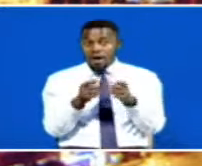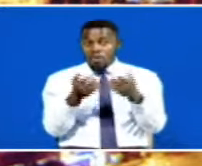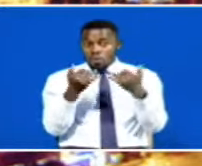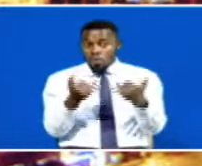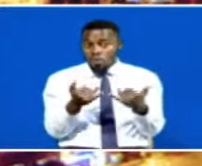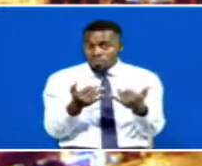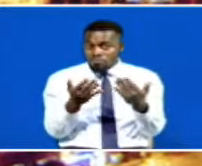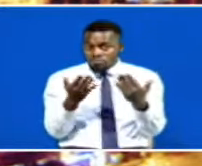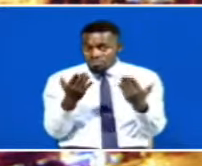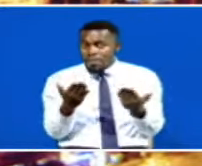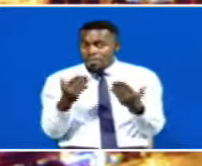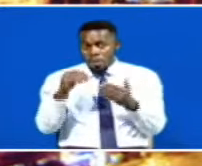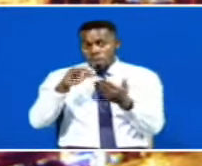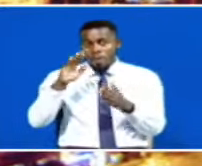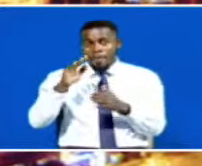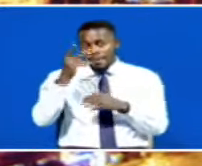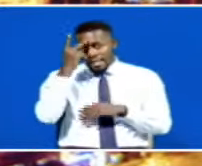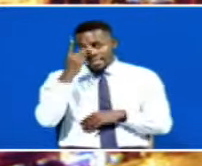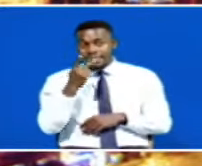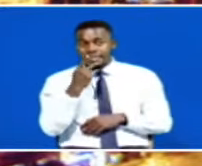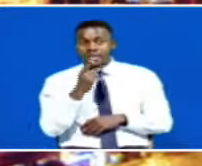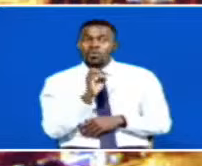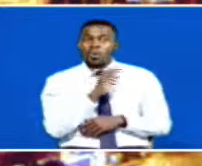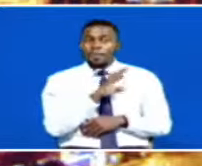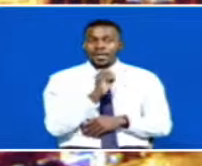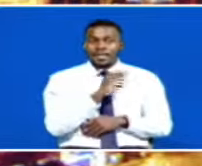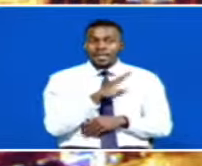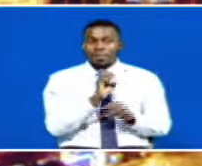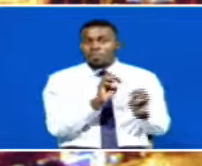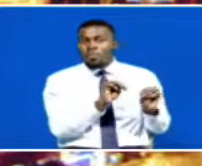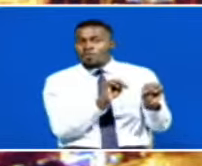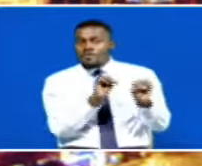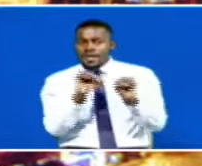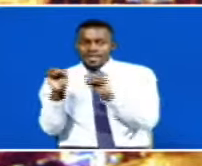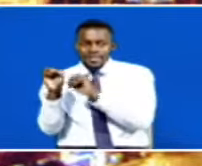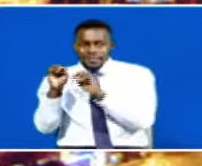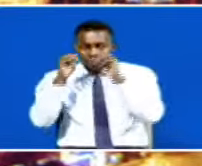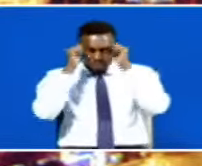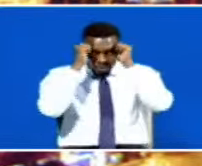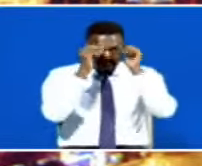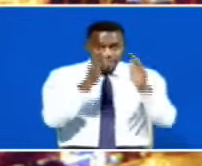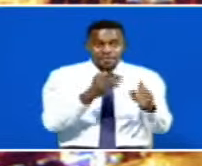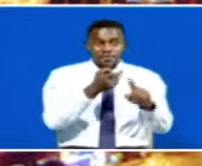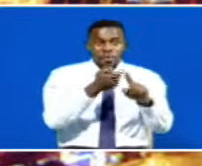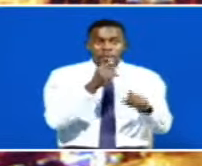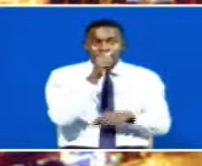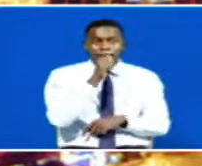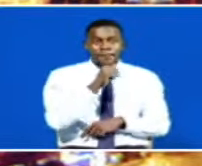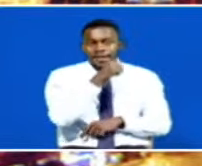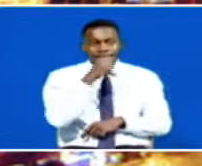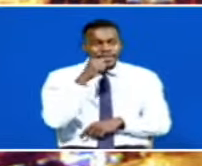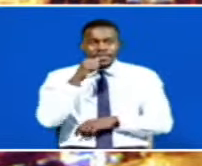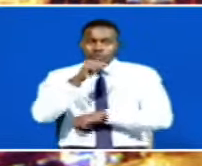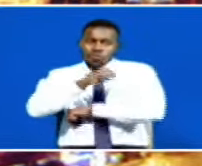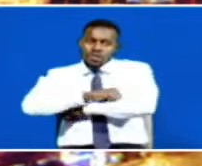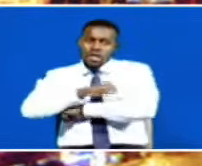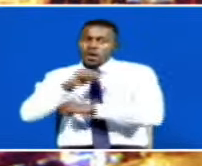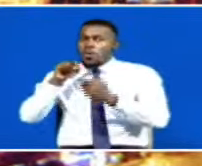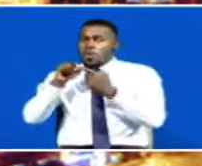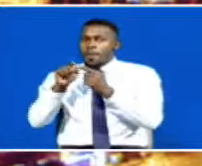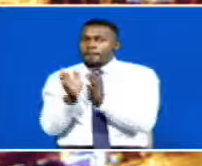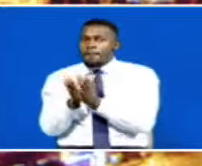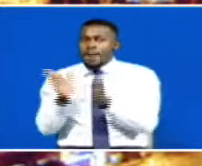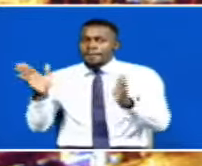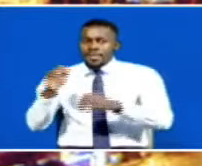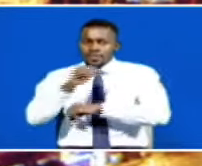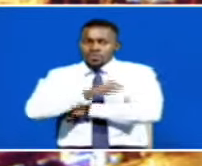matumizi, baadhi ya wazazi wamelazimika kuwahamisha watoto wao kutoka shule za kibinafsi hadi zile za umma kutokana na